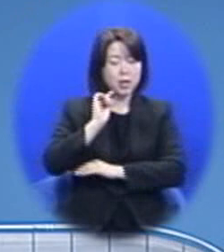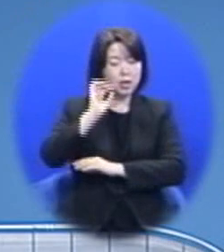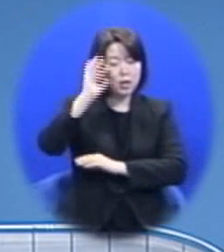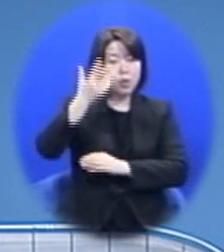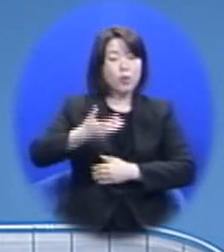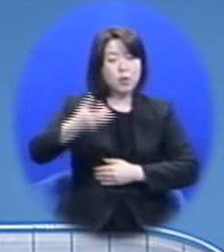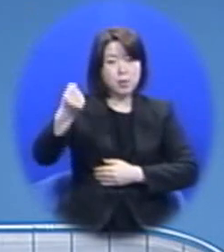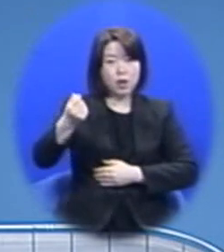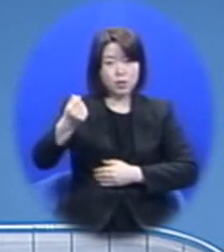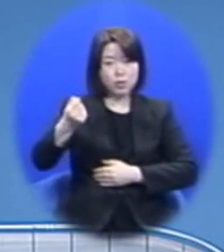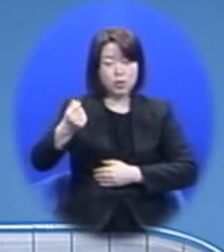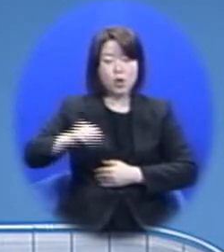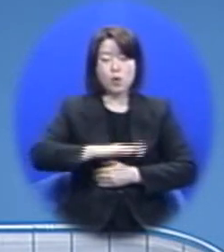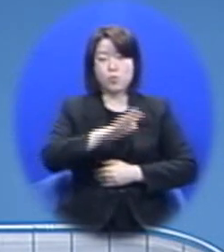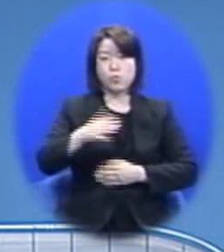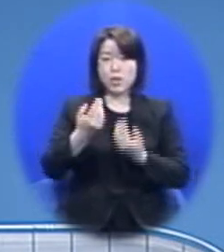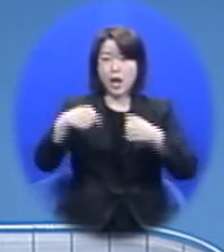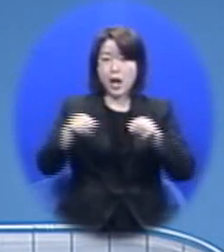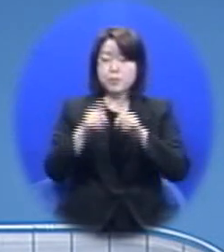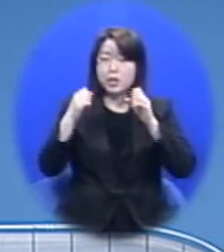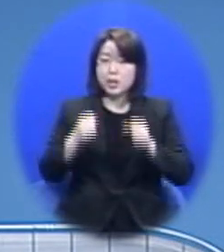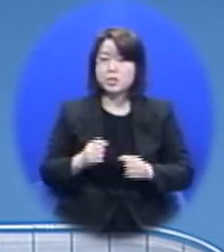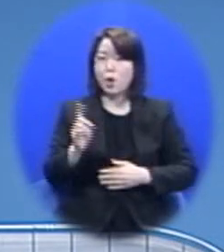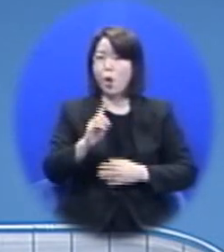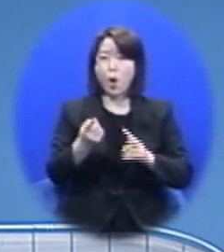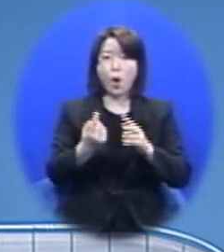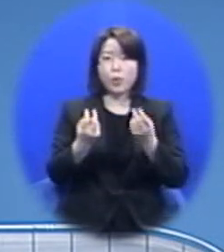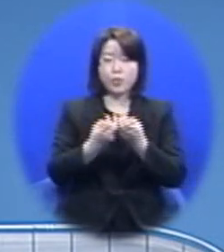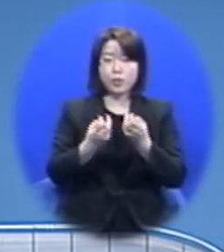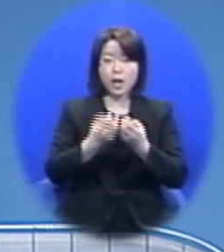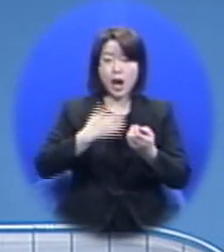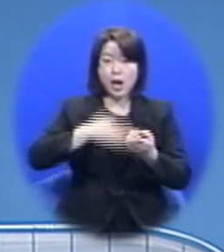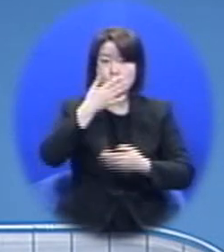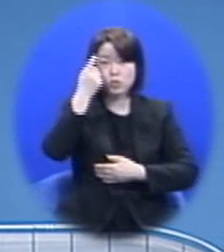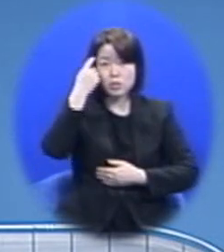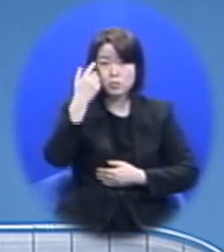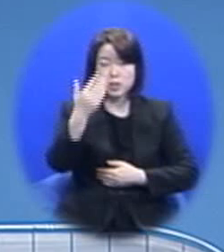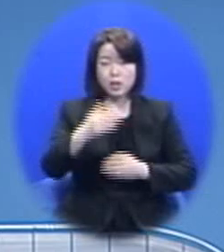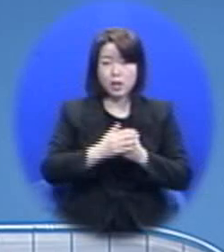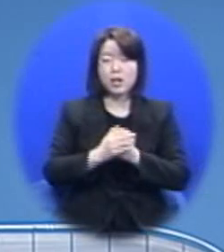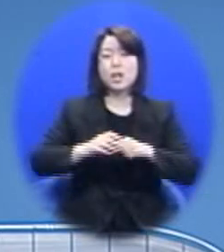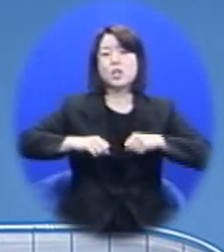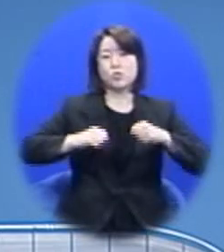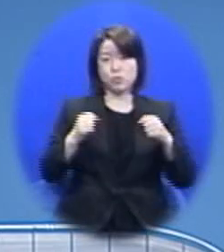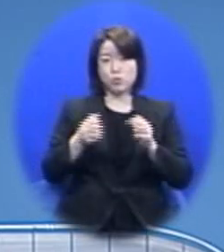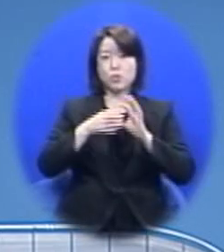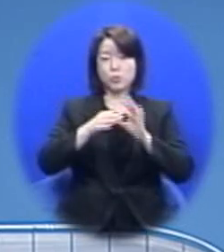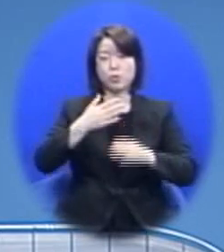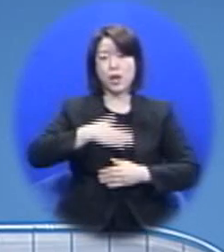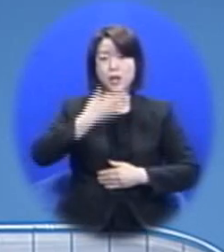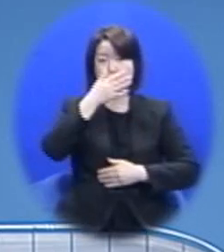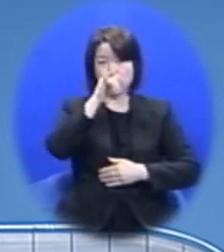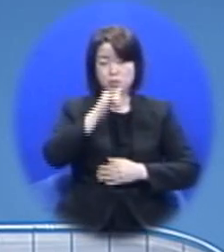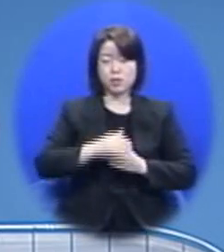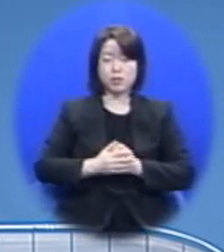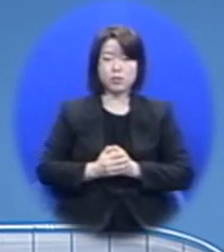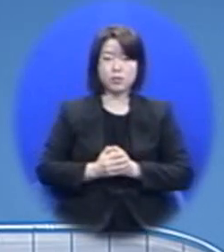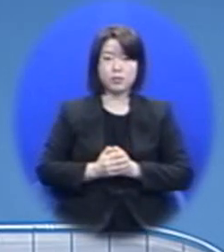함께 계시다고 하는 것을 우리가 어떻게 알 수 있어요? 순종을 통해서 알 수 있는 겁니다.